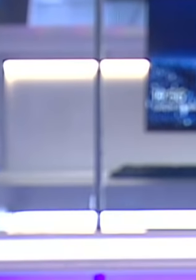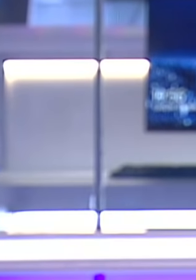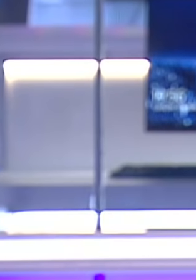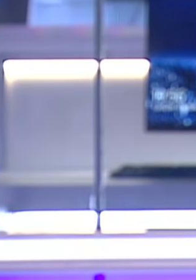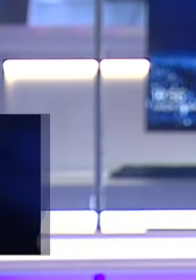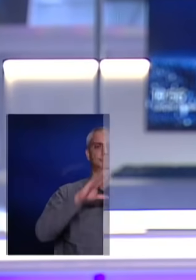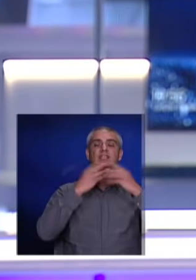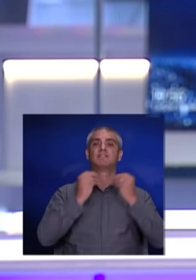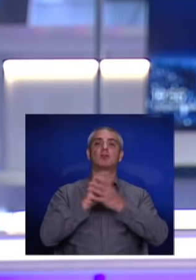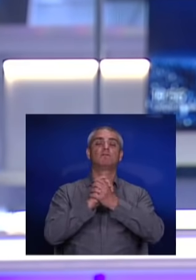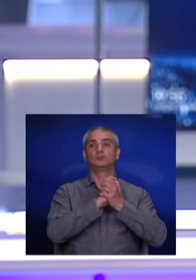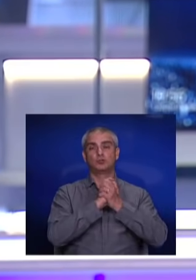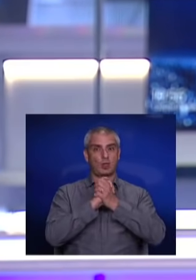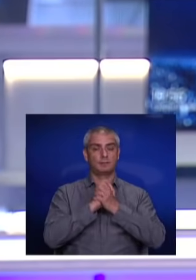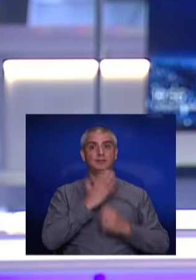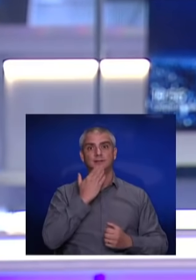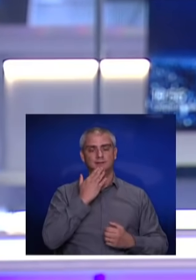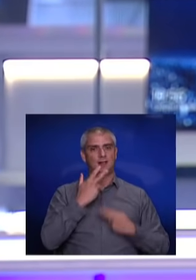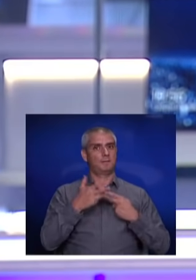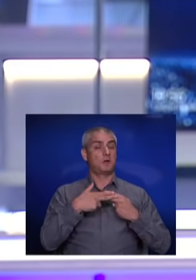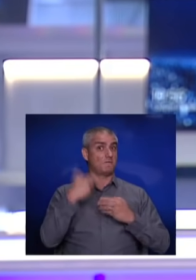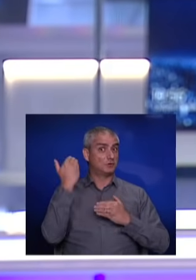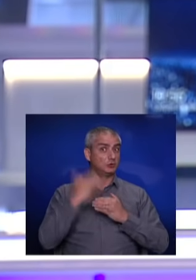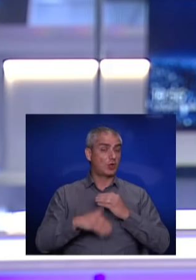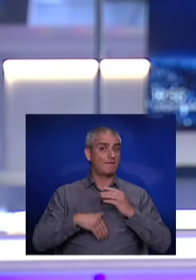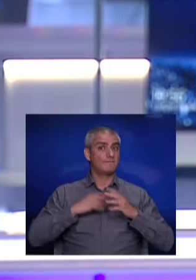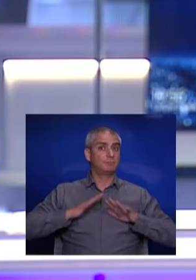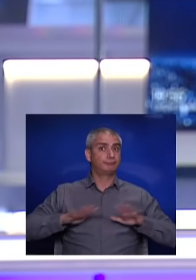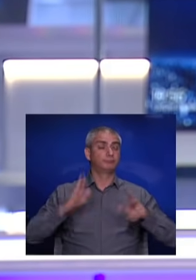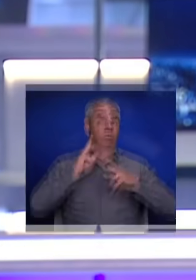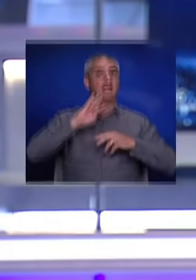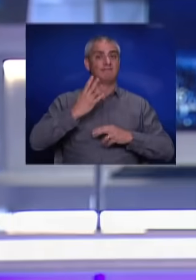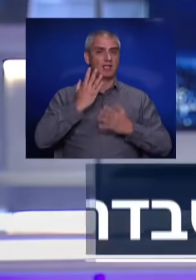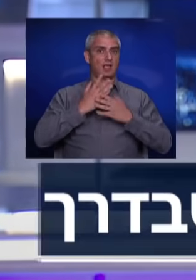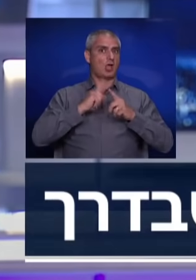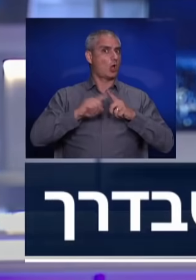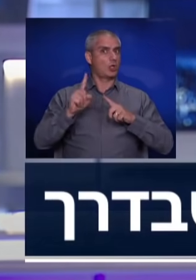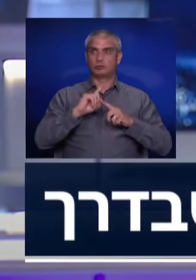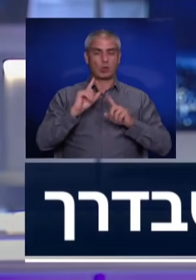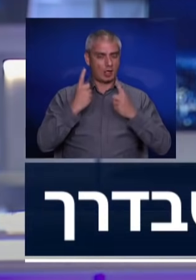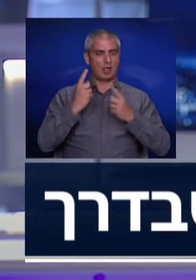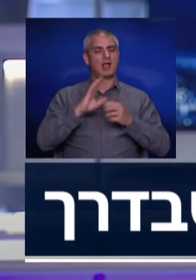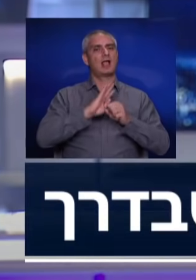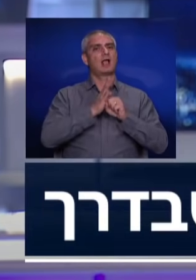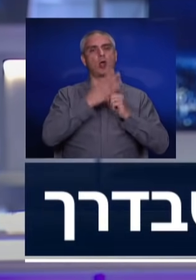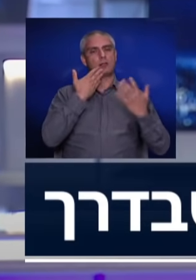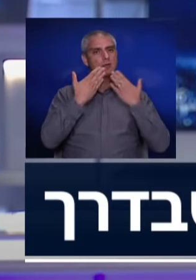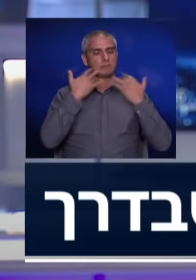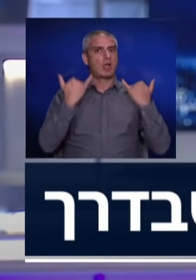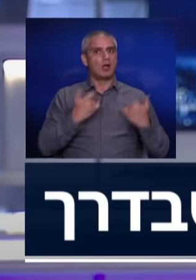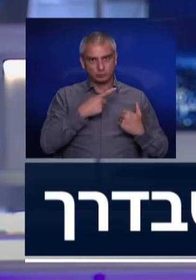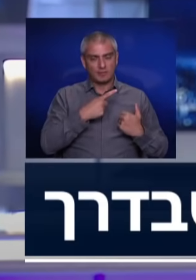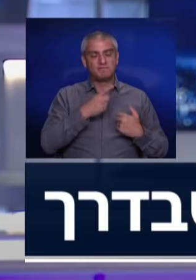ערב טוב ושלום רב לכם. ישראל בדרך לסוף הגל הרביעי, אחרי חודש שזה לא קרה, קבינט הקורונה מכונס בשעה זו, ועל